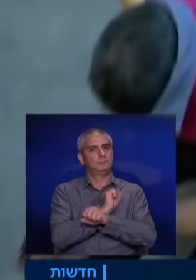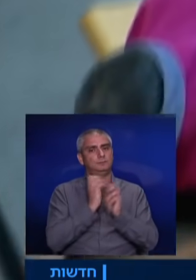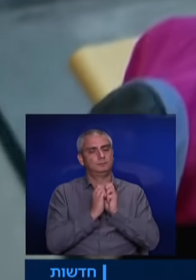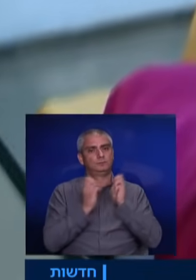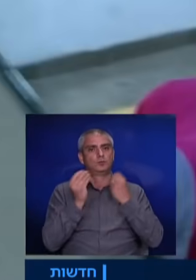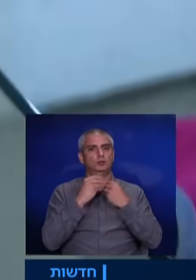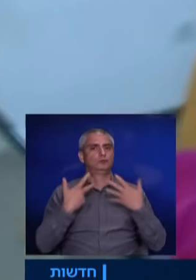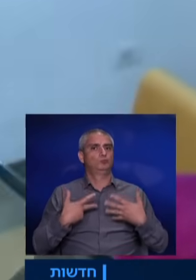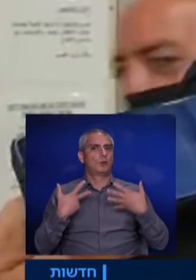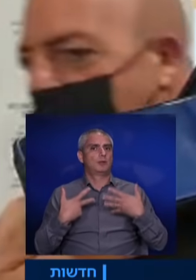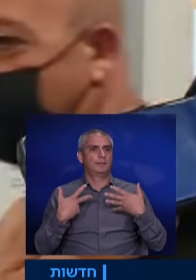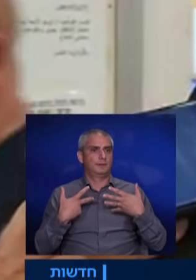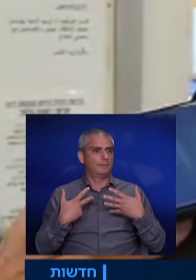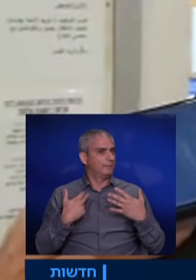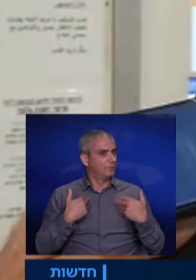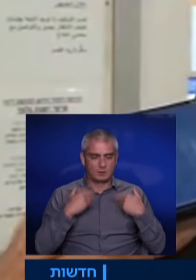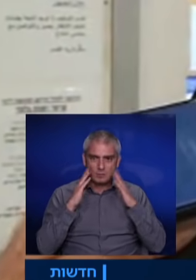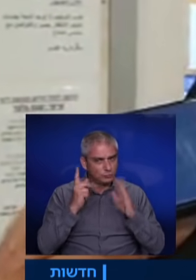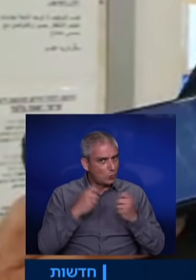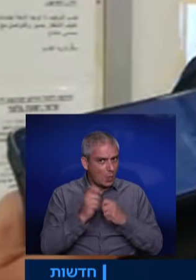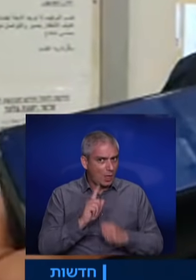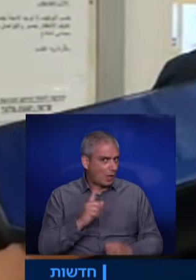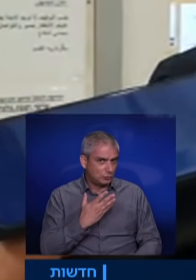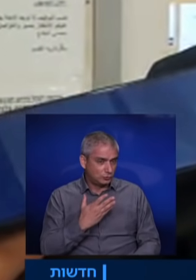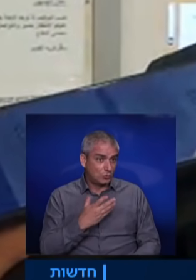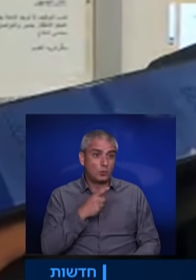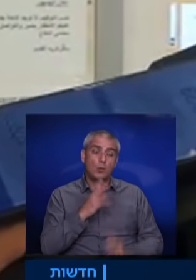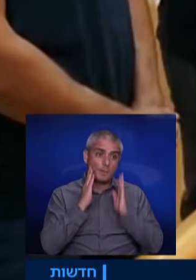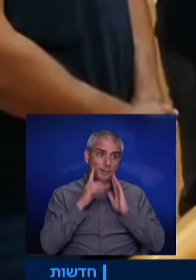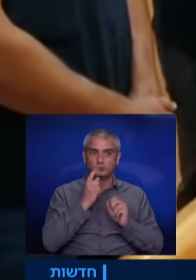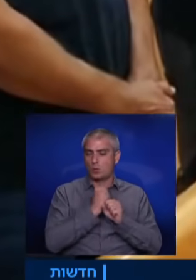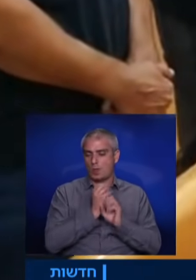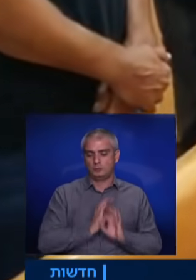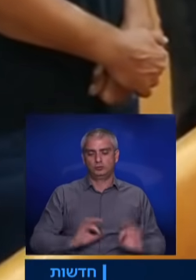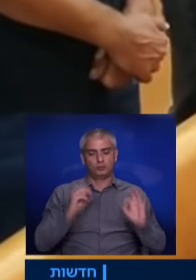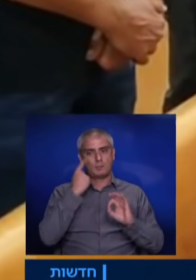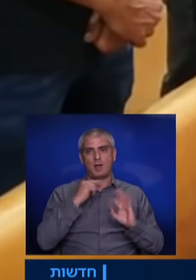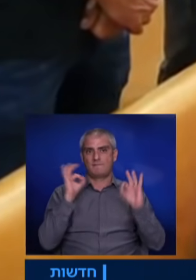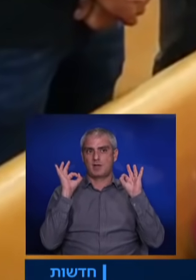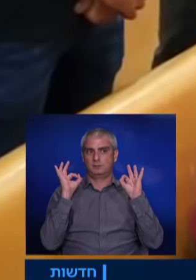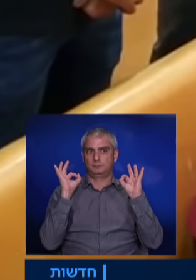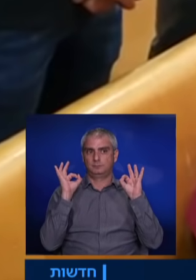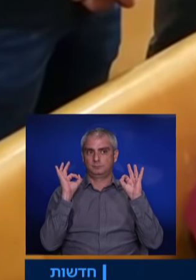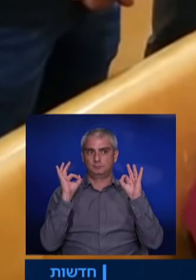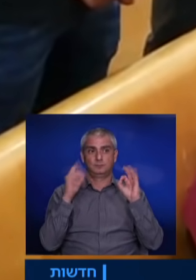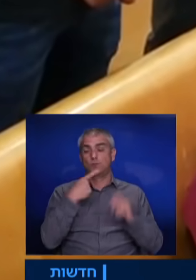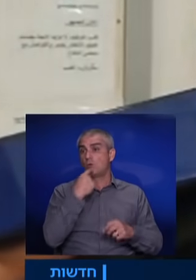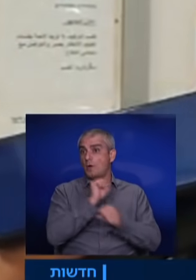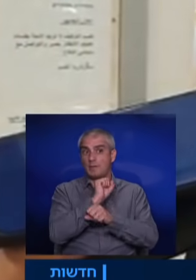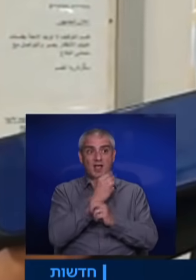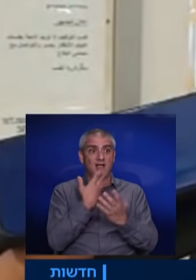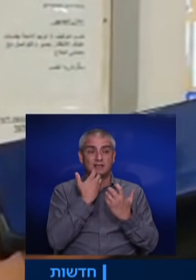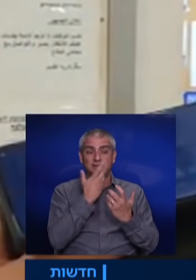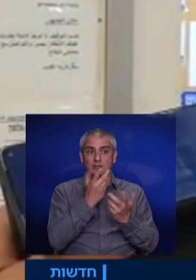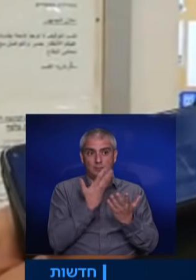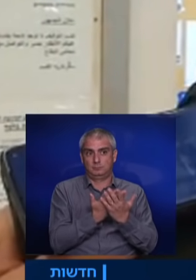בשמונה ימים. הוא לא מאמין שהוא לא קשור לזה, הוא מאמין שהוא לא ביצע שום עבירה פלילית. ולטענתנו,